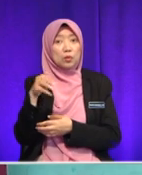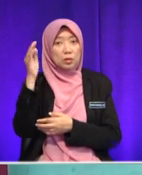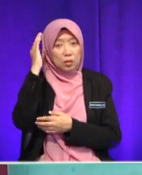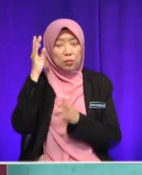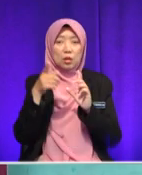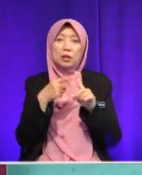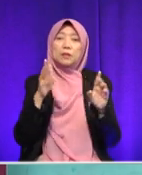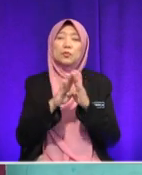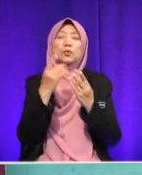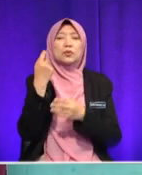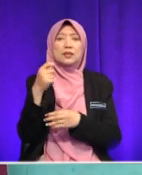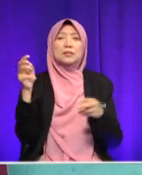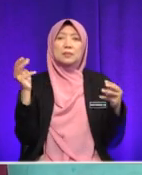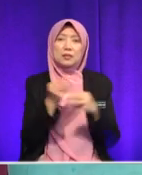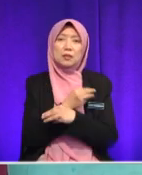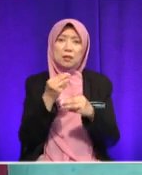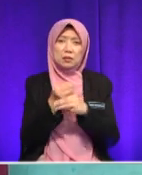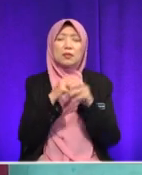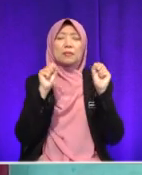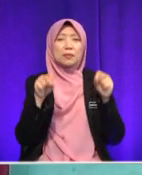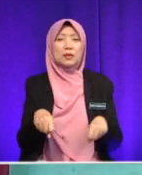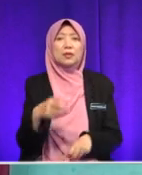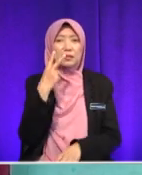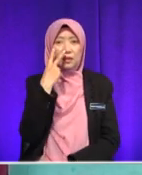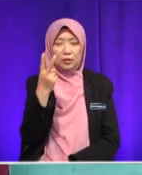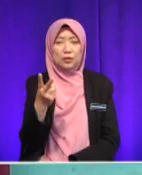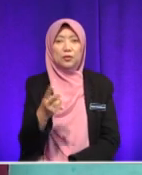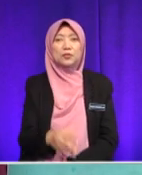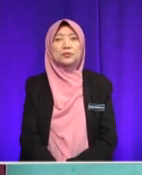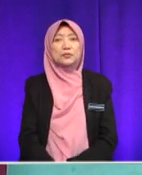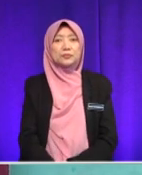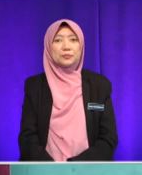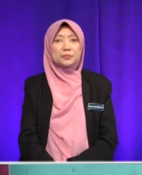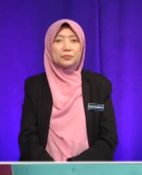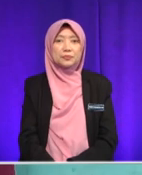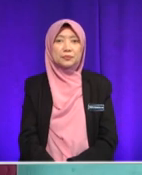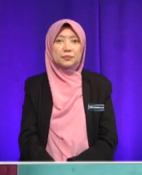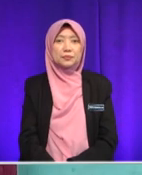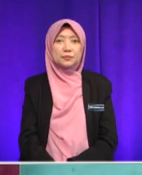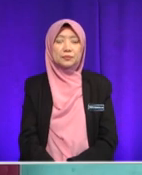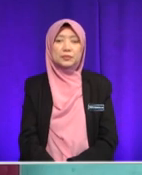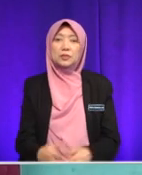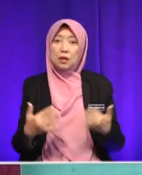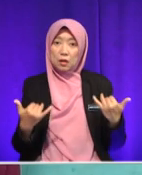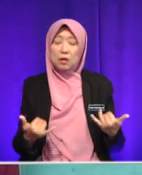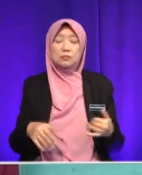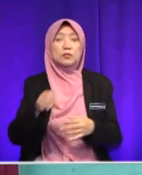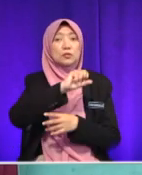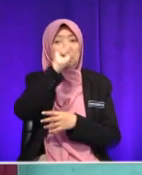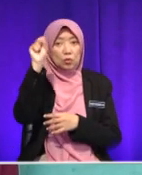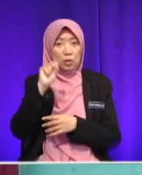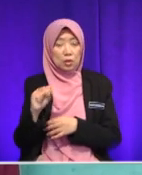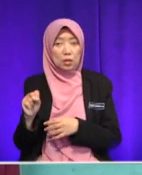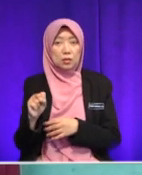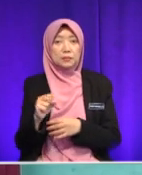teks matematik. Jadi anda boleh rujuk buku teks matematik anda. Baik. Okey, baik. Kita ke soalan yang seterusnya. Okey, dalam